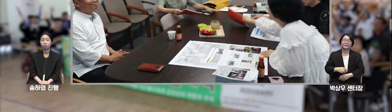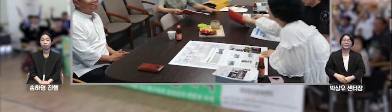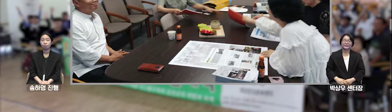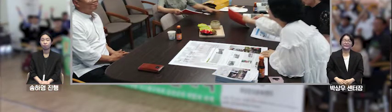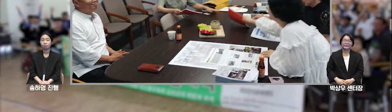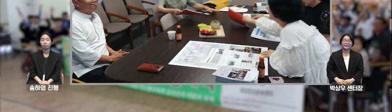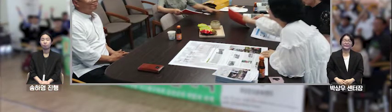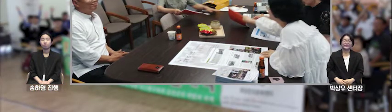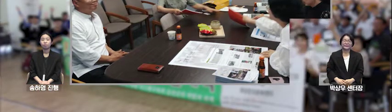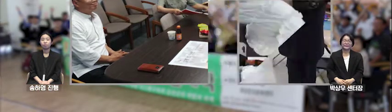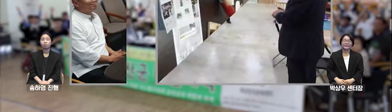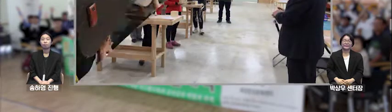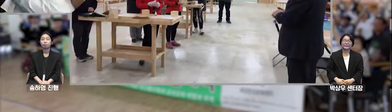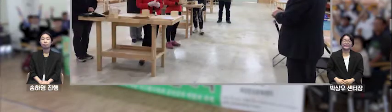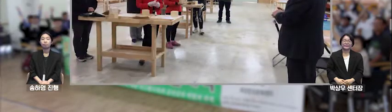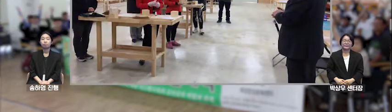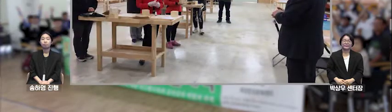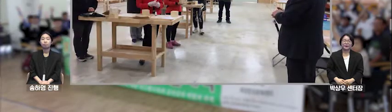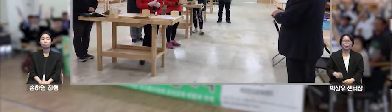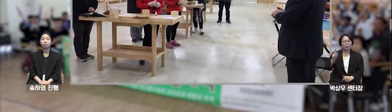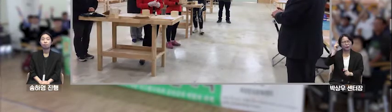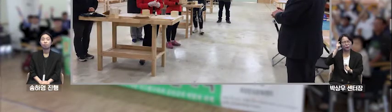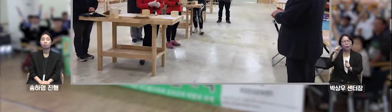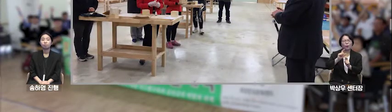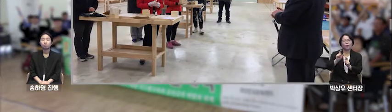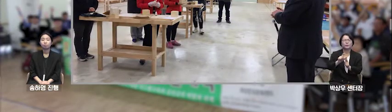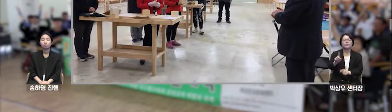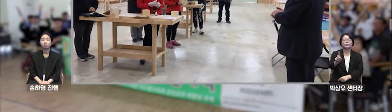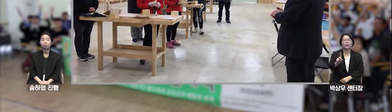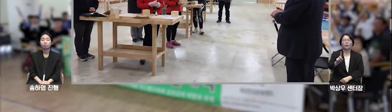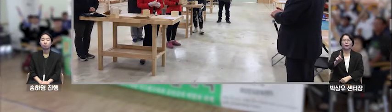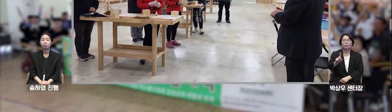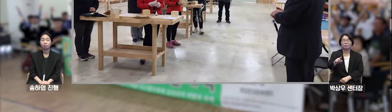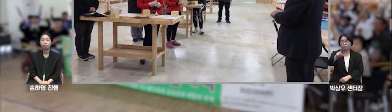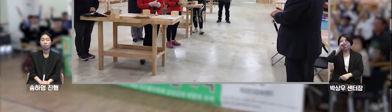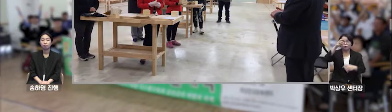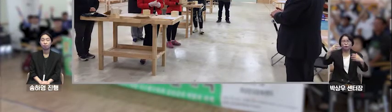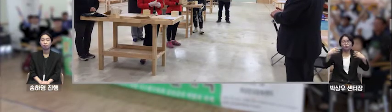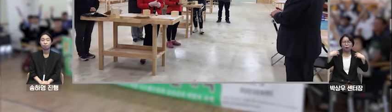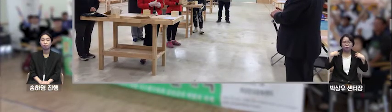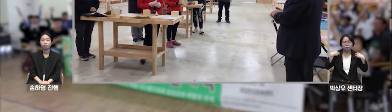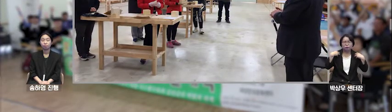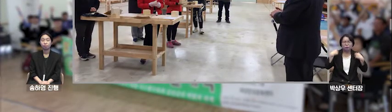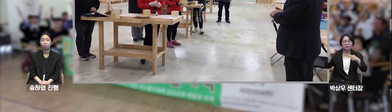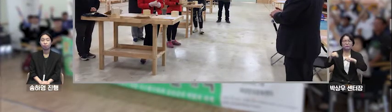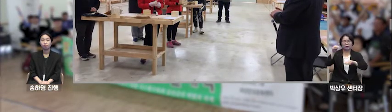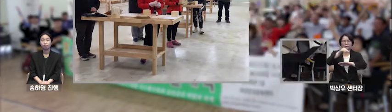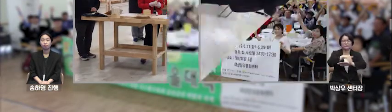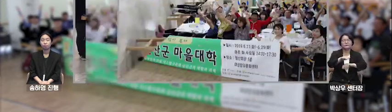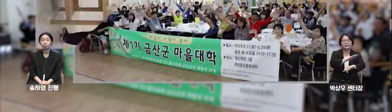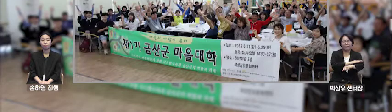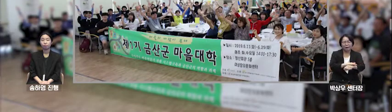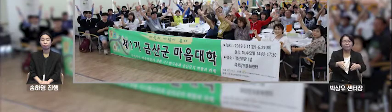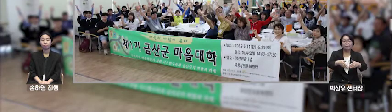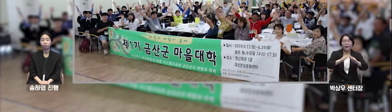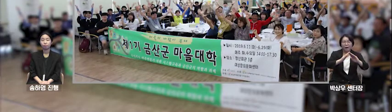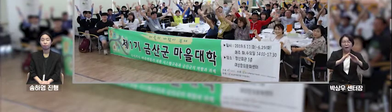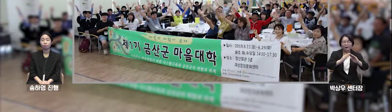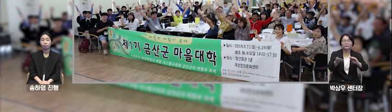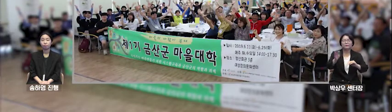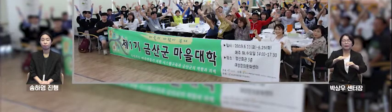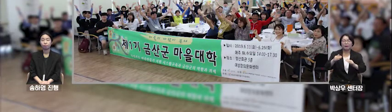그런 고민이 있었습니다. 그러니까 중앙정부의 정책이 아무리 잘 만들어지더라도 그 마을 단위 현장까지 내려오면